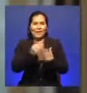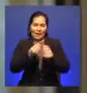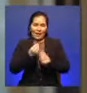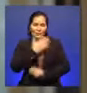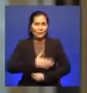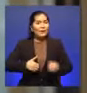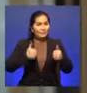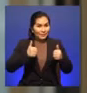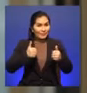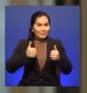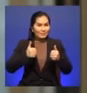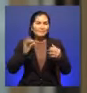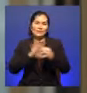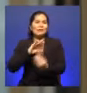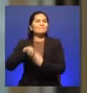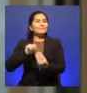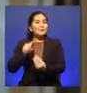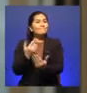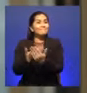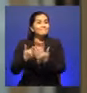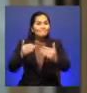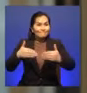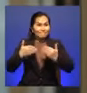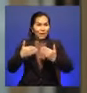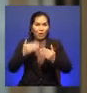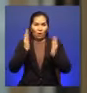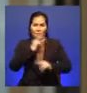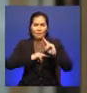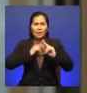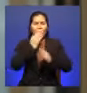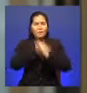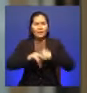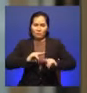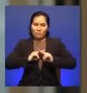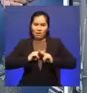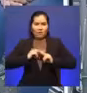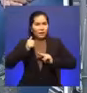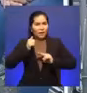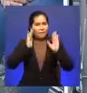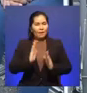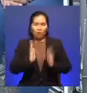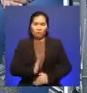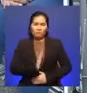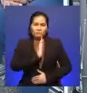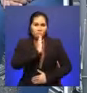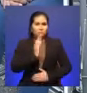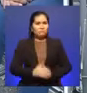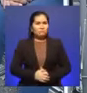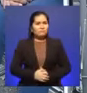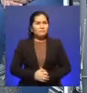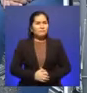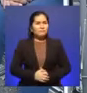ในด้านเศรษฐกิจเศรษฐกิจของเขาเนี่ยเขาจะต้องพึ่งพาตัวเองได้อยู่อย่างมีศักดิ์ศรี แต่ว่าหลังจากที่เรา